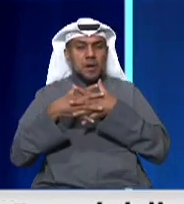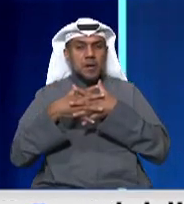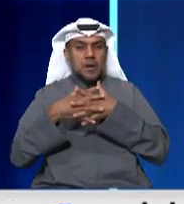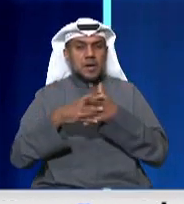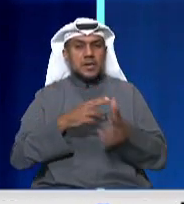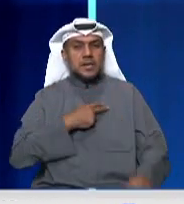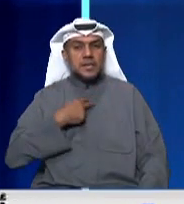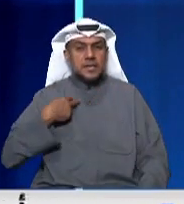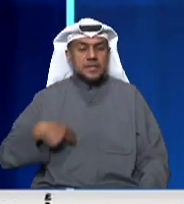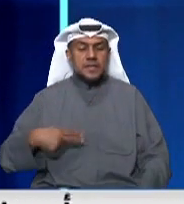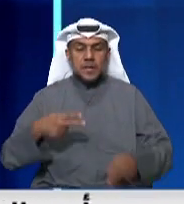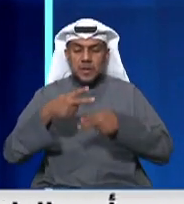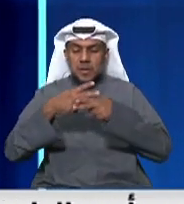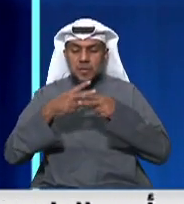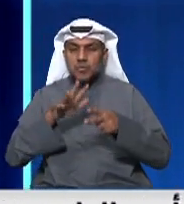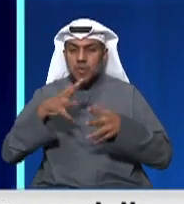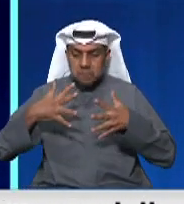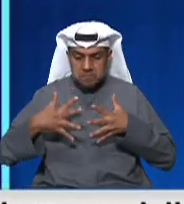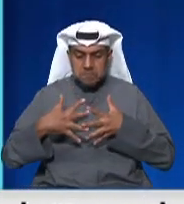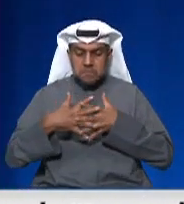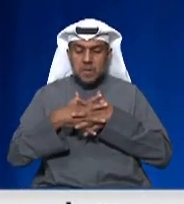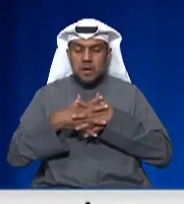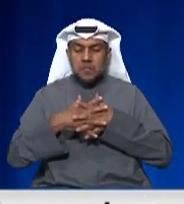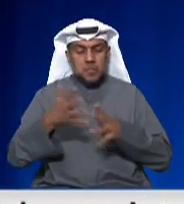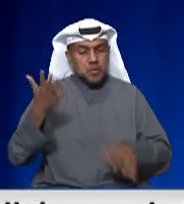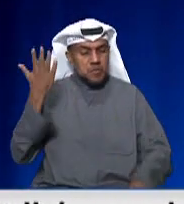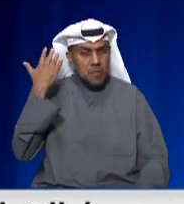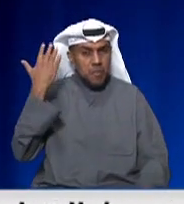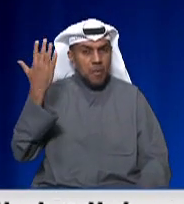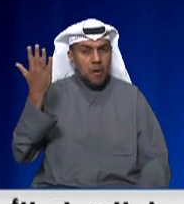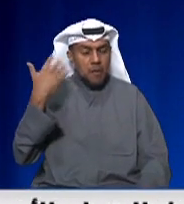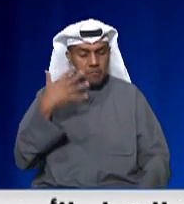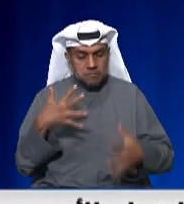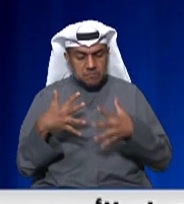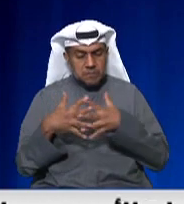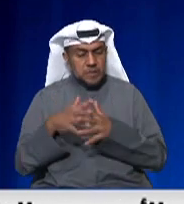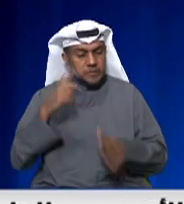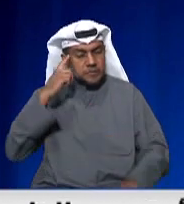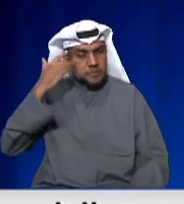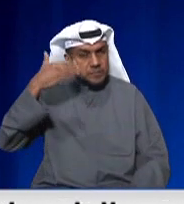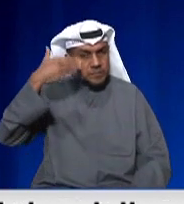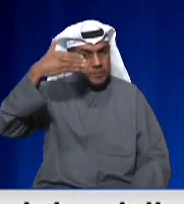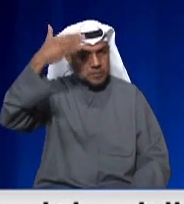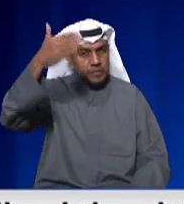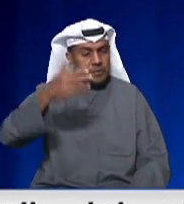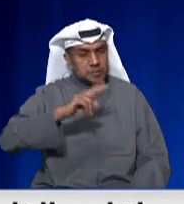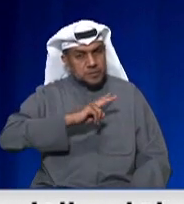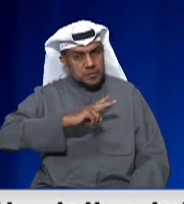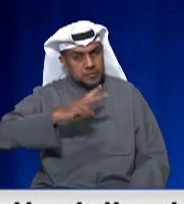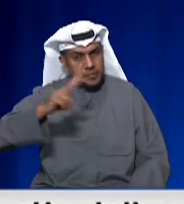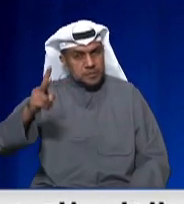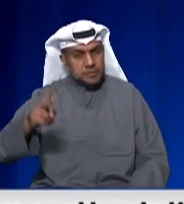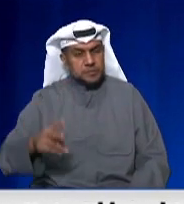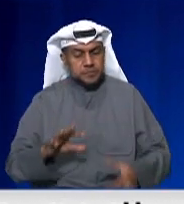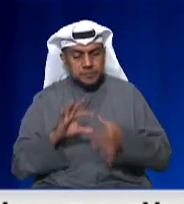البلدين والشعبين الصديقين، ومؤكدا على التطلع لتعزيزها في المجالات كافة،